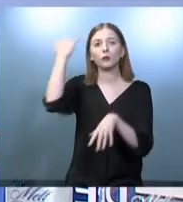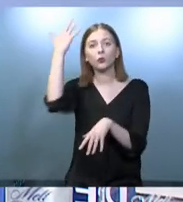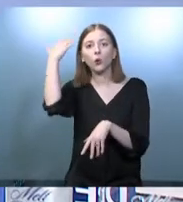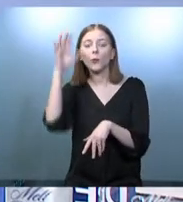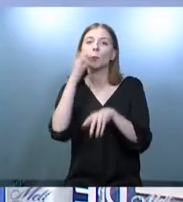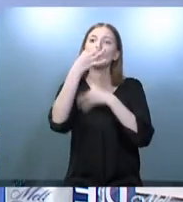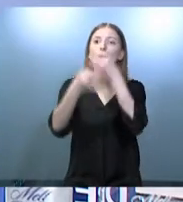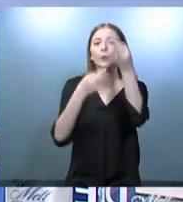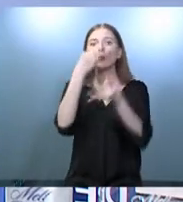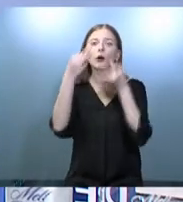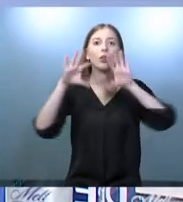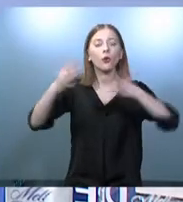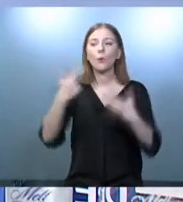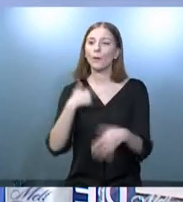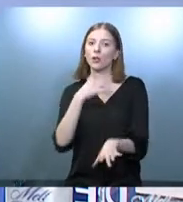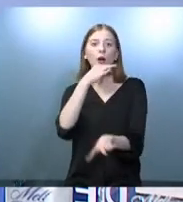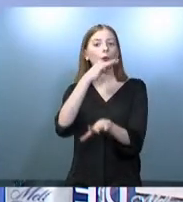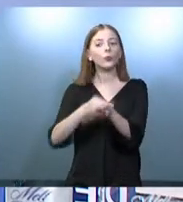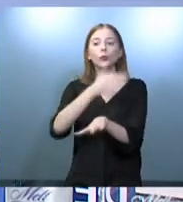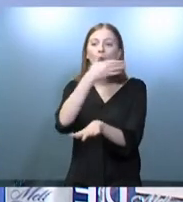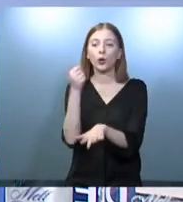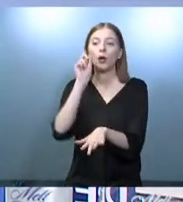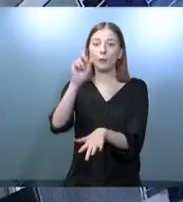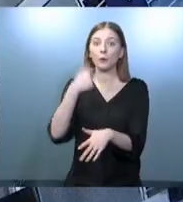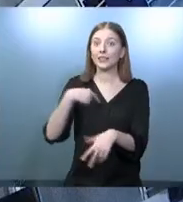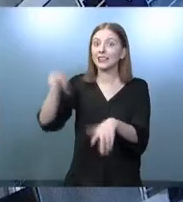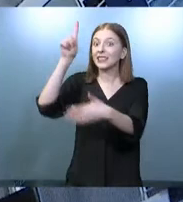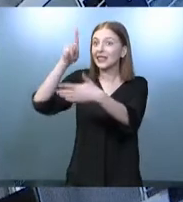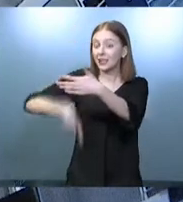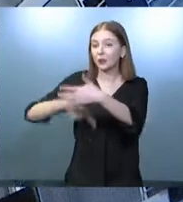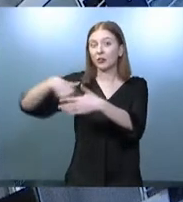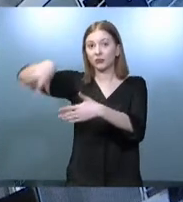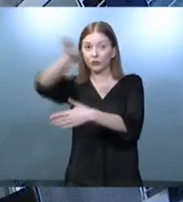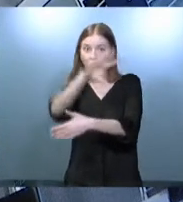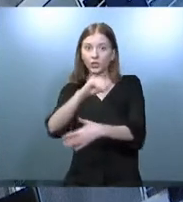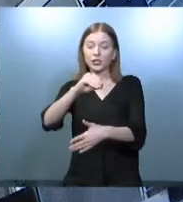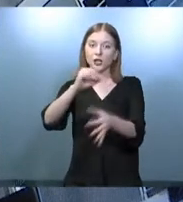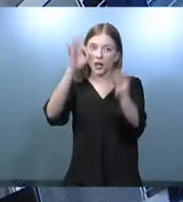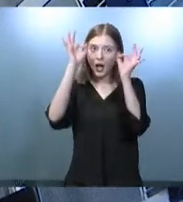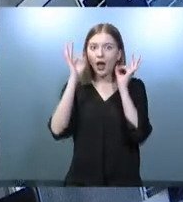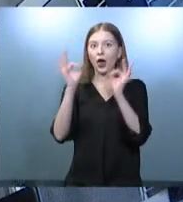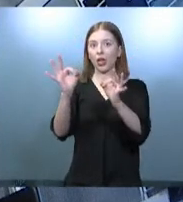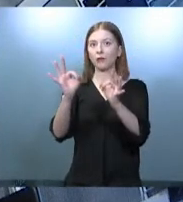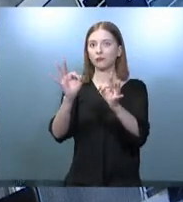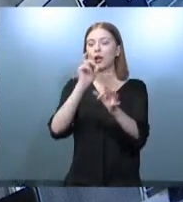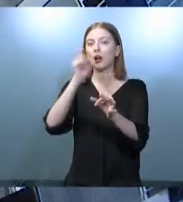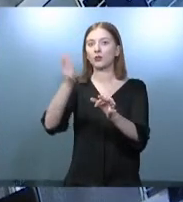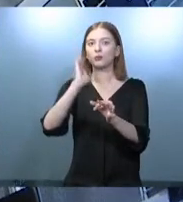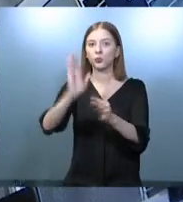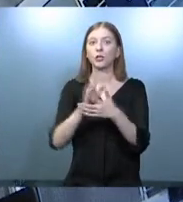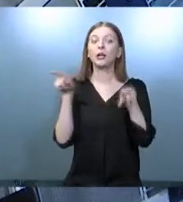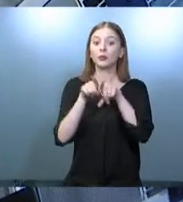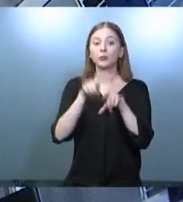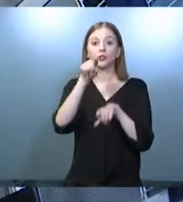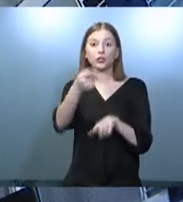mes tikimės, kad jūsų skelbiami faktai ir nuomonės atitiks tikrovę. Taigi šioje laidoje dalyvauja kandidatai į Kėdainių